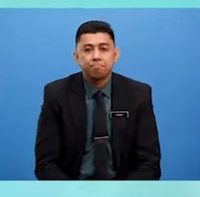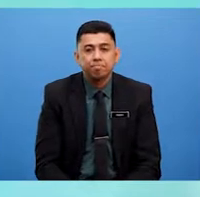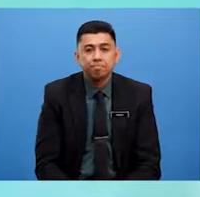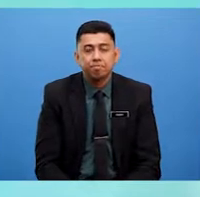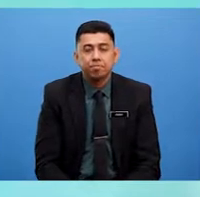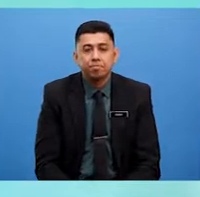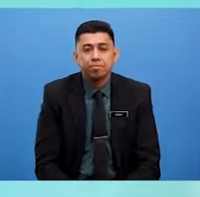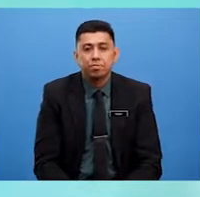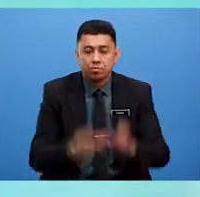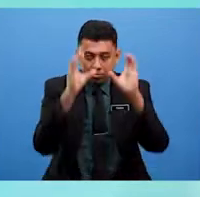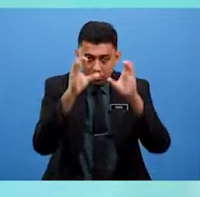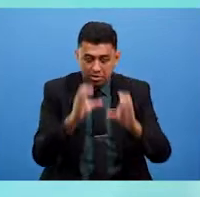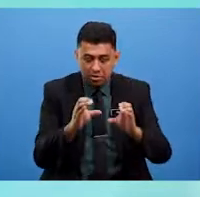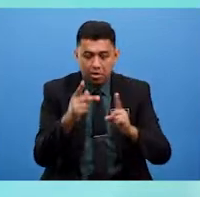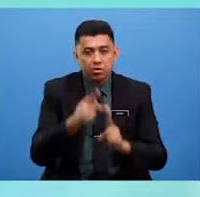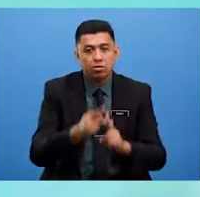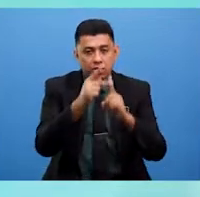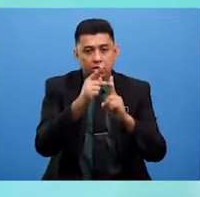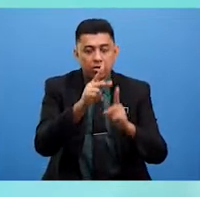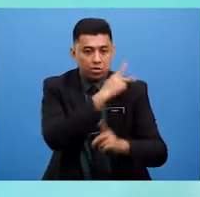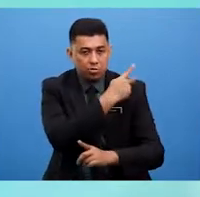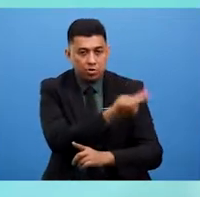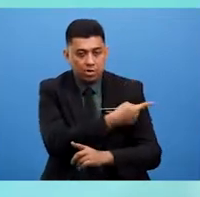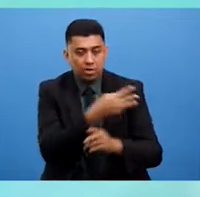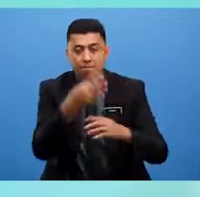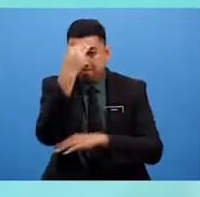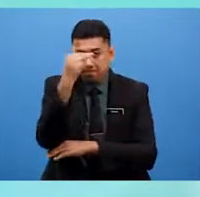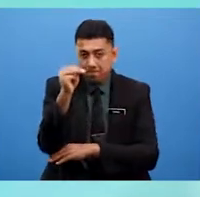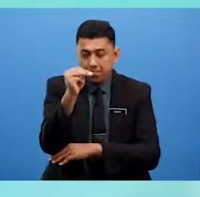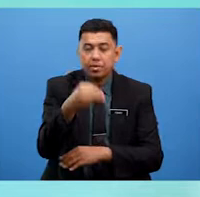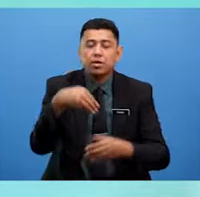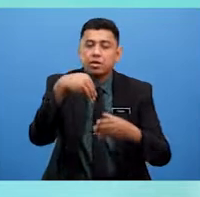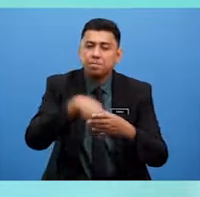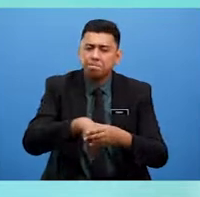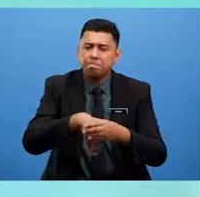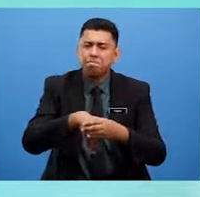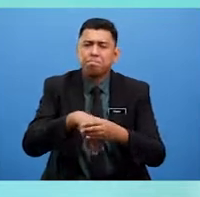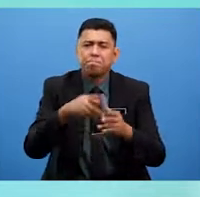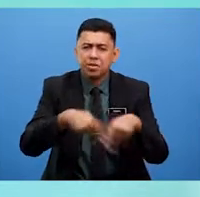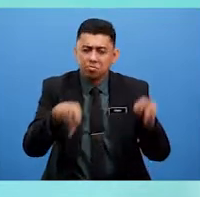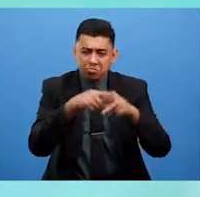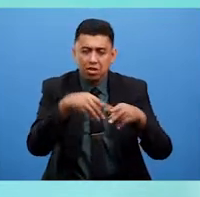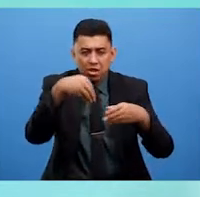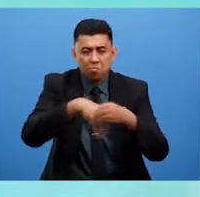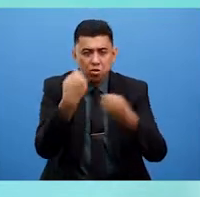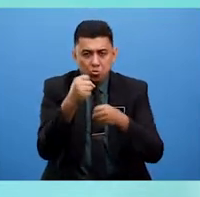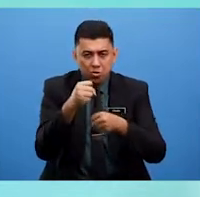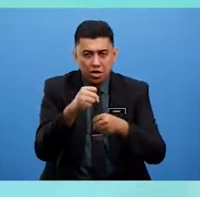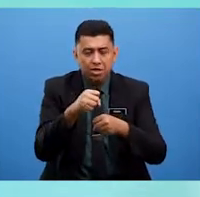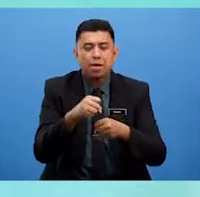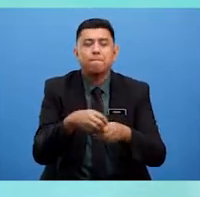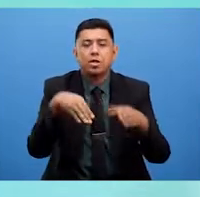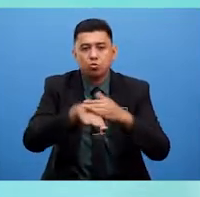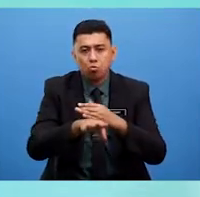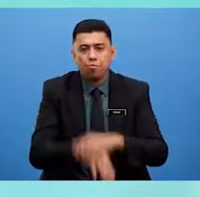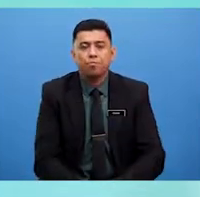Persediaan teknikal ialah kaedah khusus untuk menguasai kemahiran yang diperlukan dalam sukan yang diceburi. Dalam